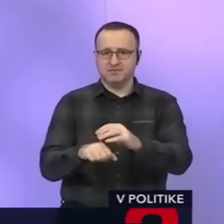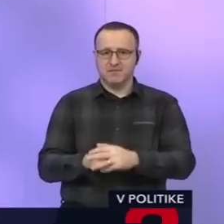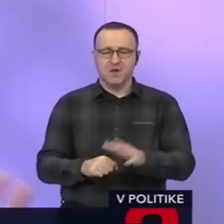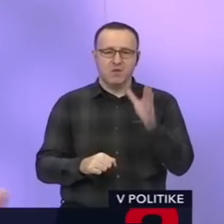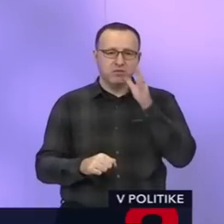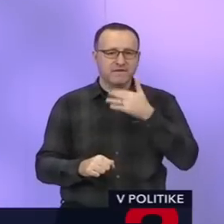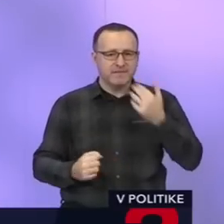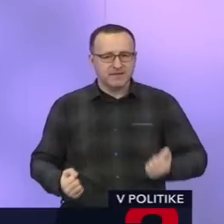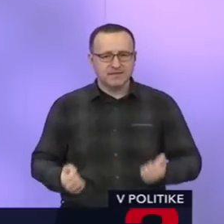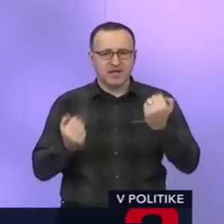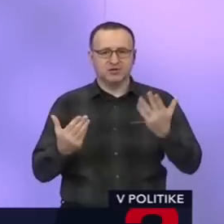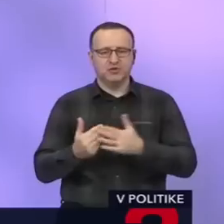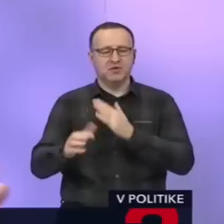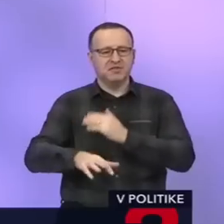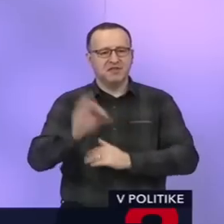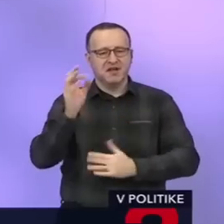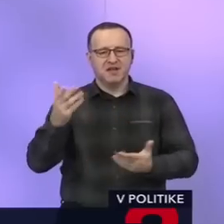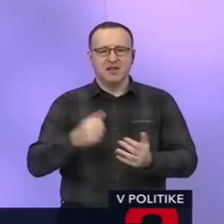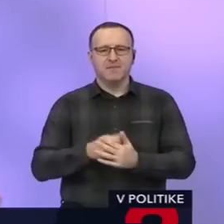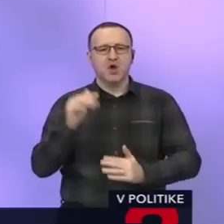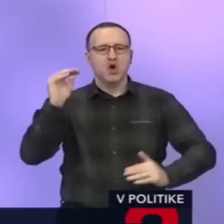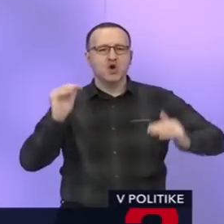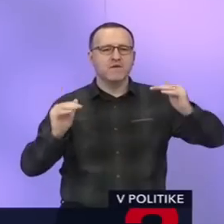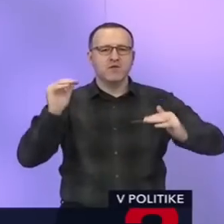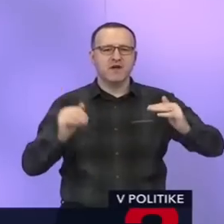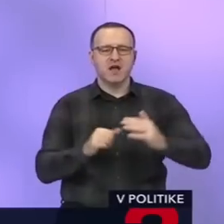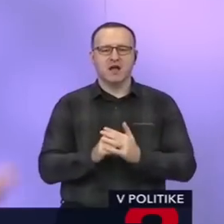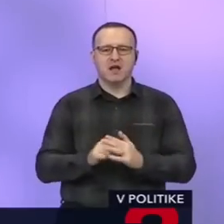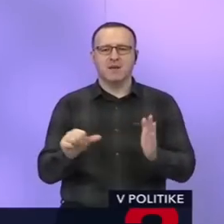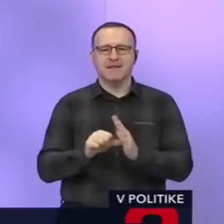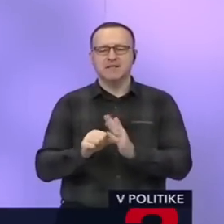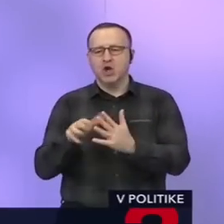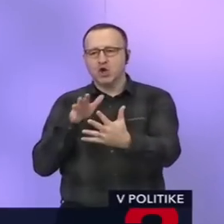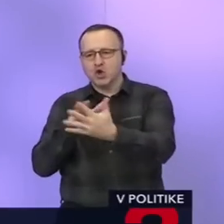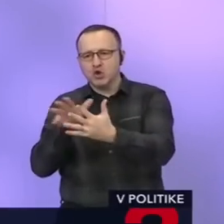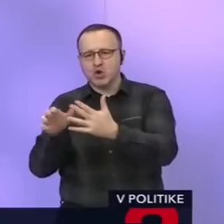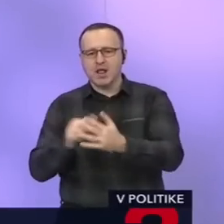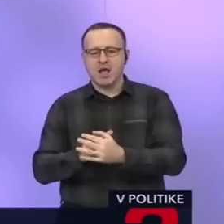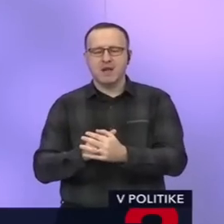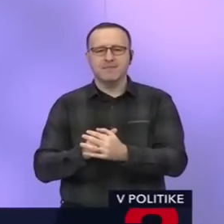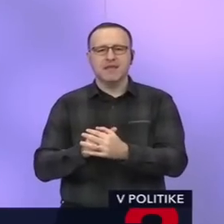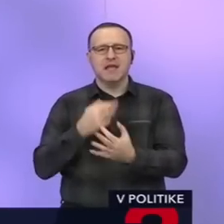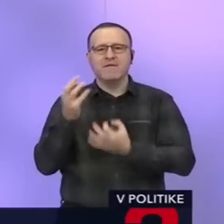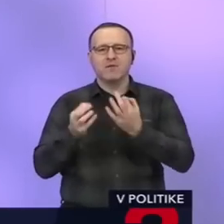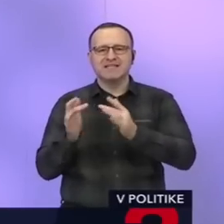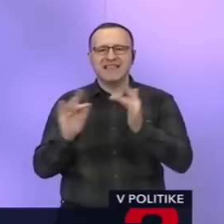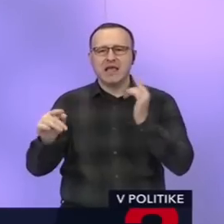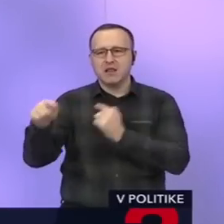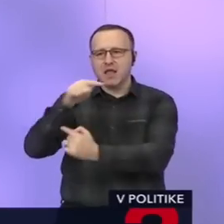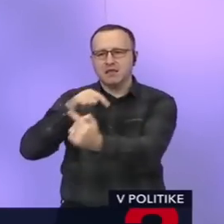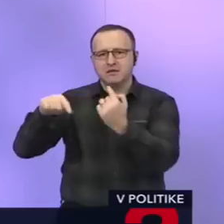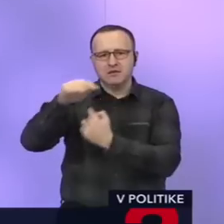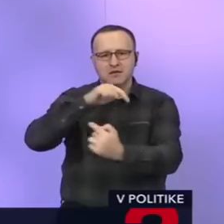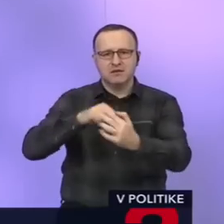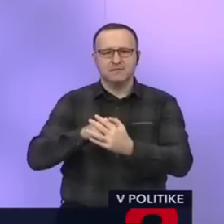veľmi ťažko nájsť tú rovnováhu medzi kontrolou nad tokom informácií na internete. Je